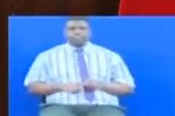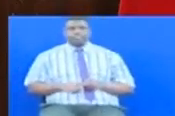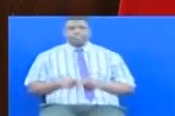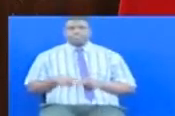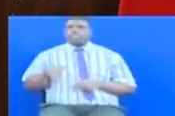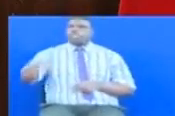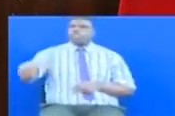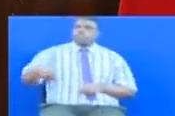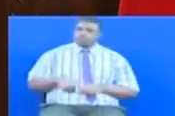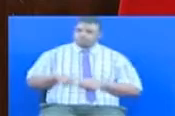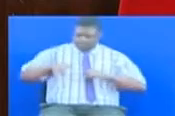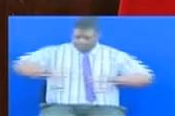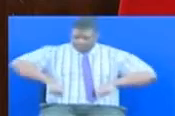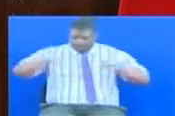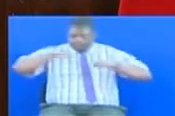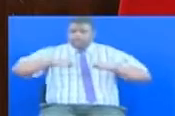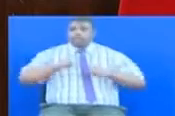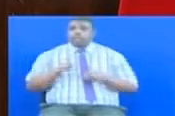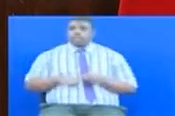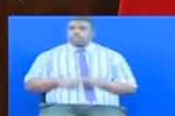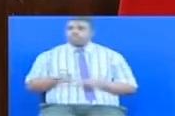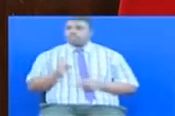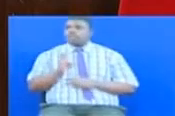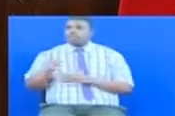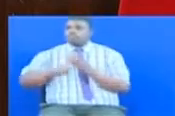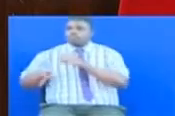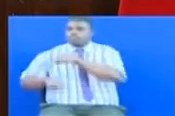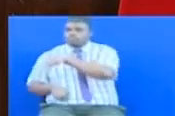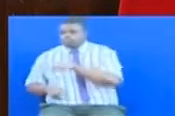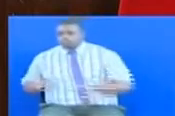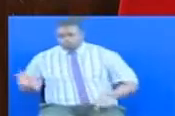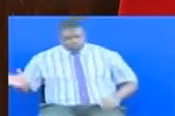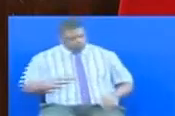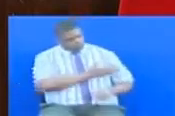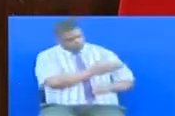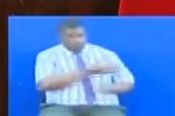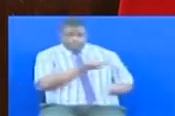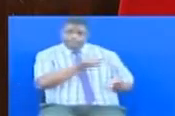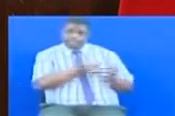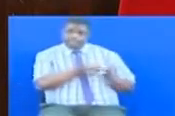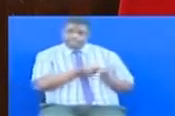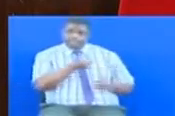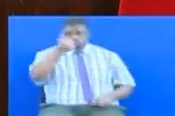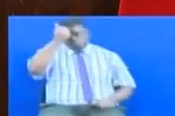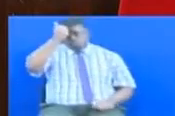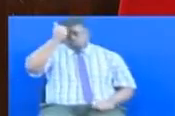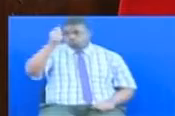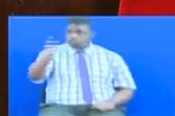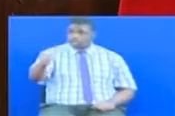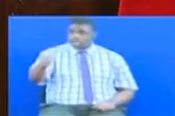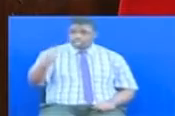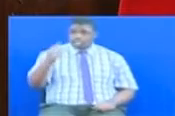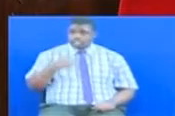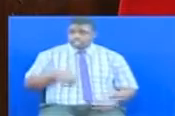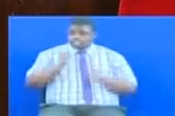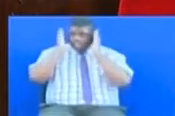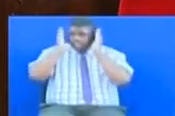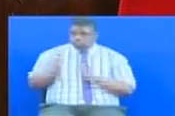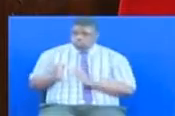inawanyima mamlaka halmashauri kwa kuziondolea pesa na nini. Lakini tukumbuke serikali kuu hii